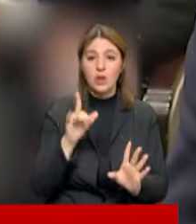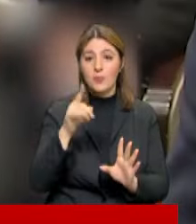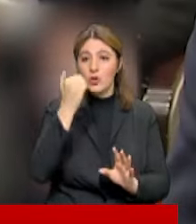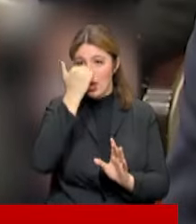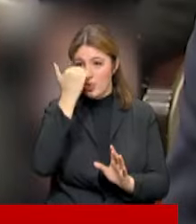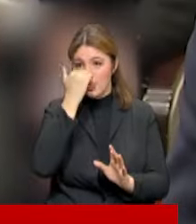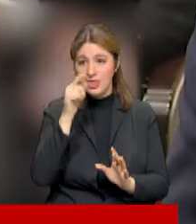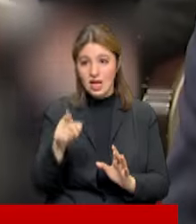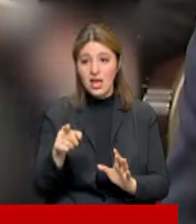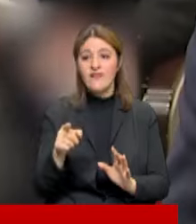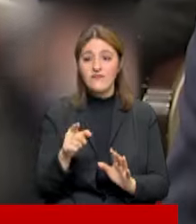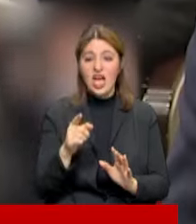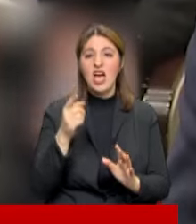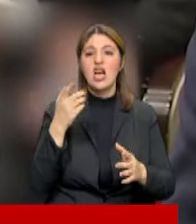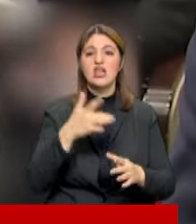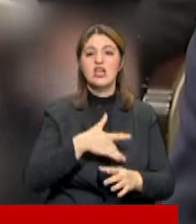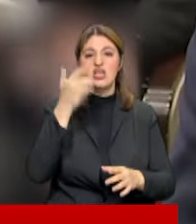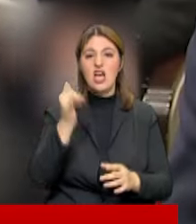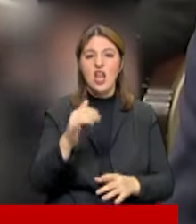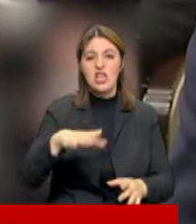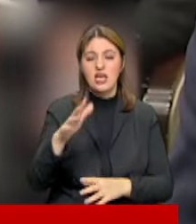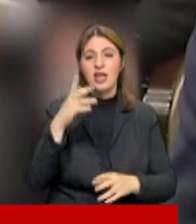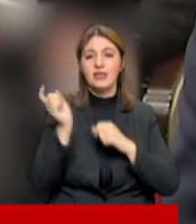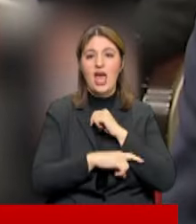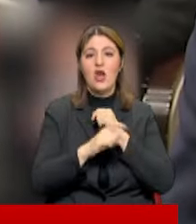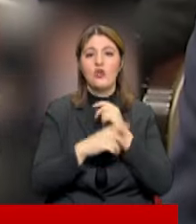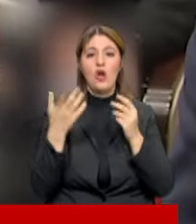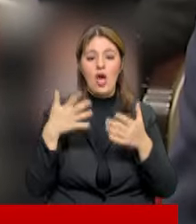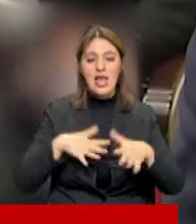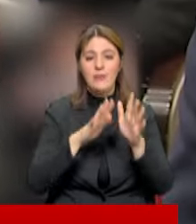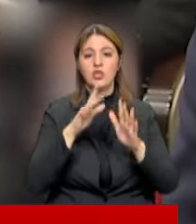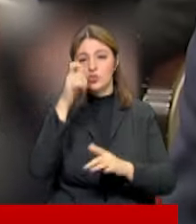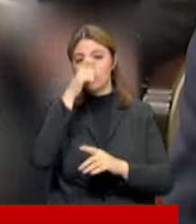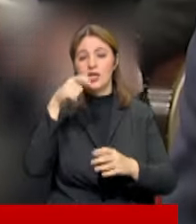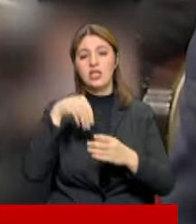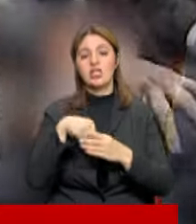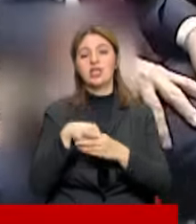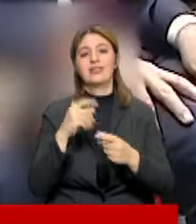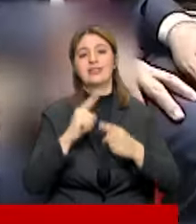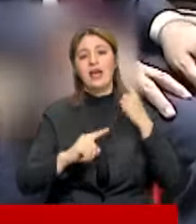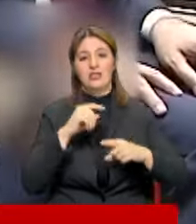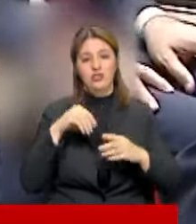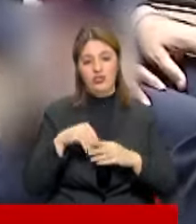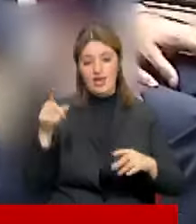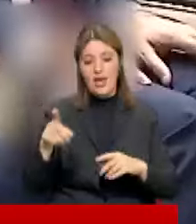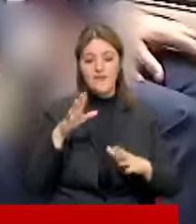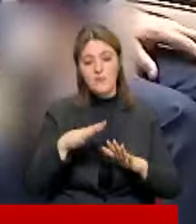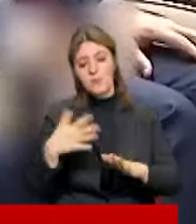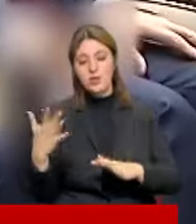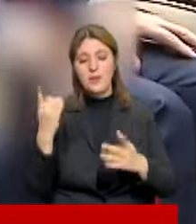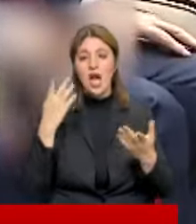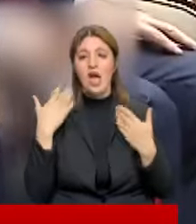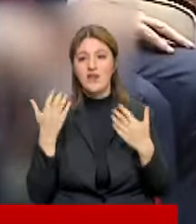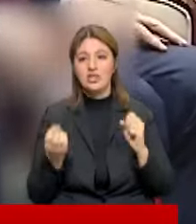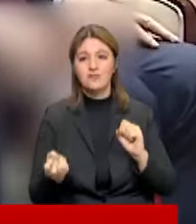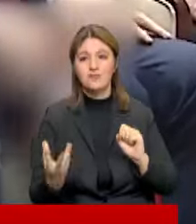kanlı ve kalleş terör eyleminin ülkemiz iç siyasetinde farklı bir iklimin